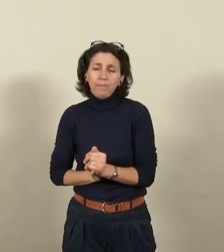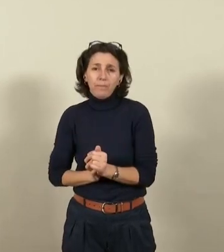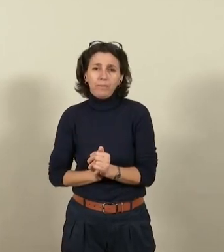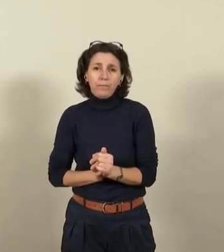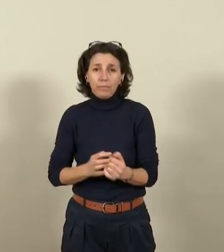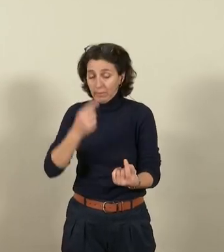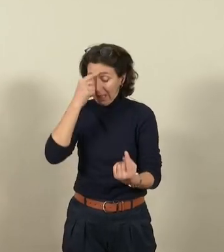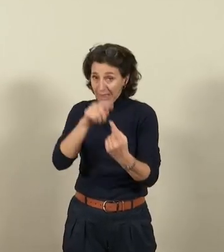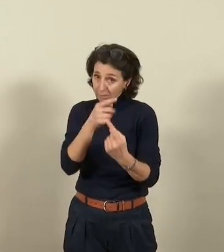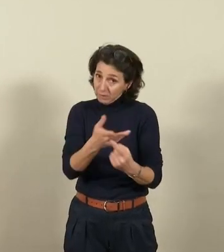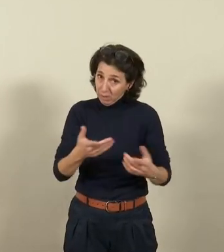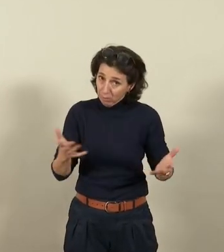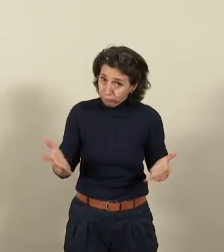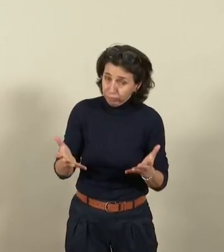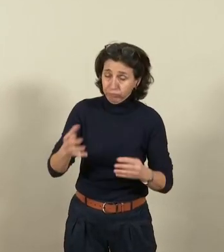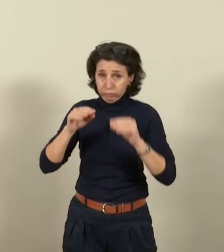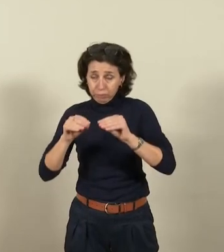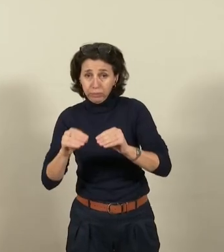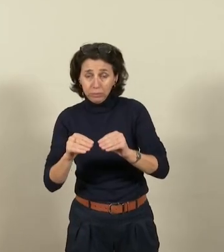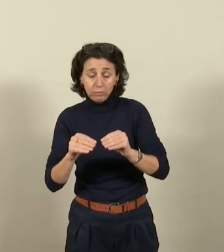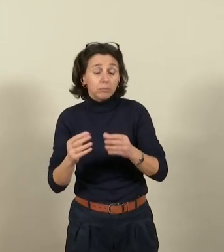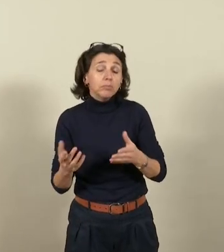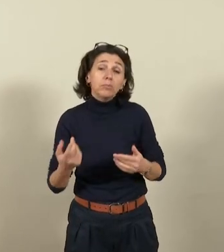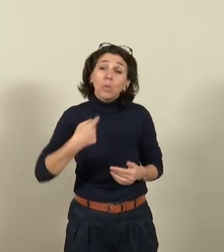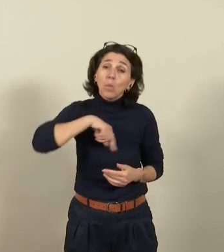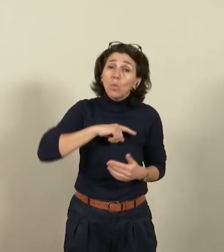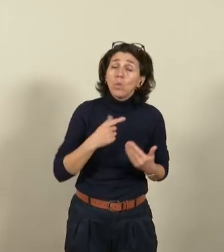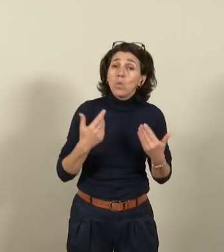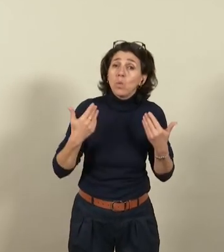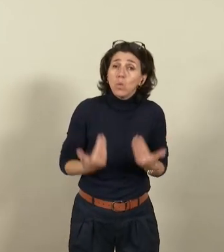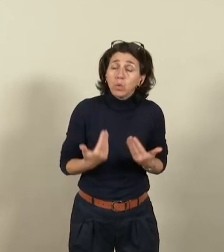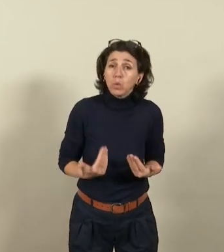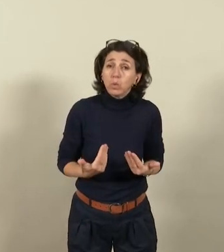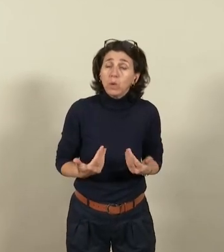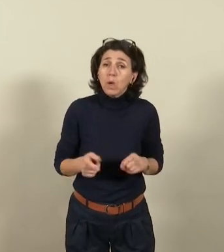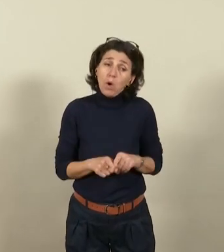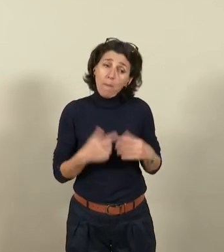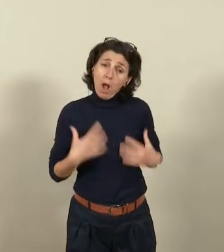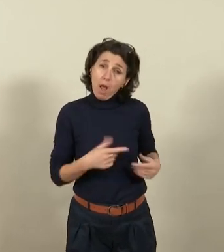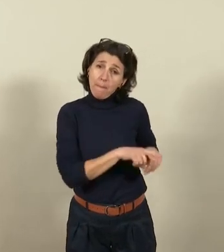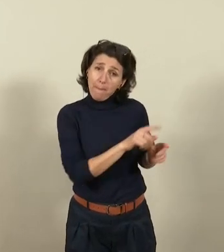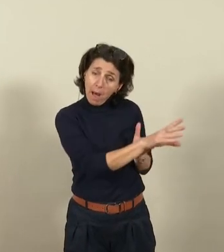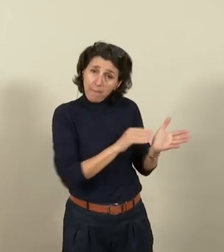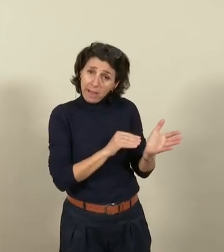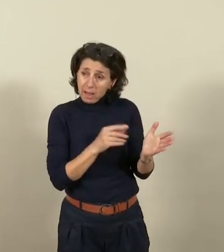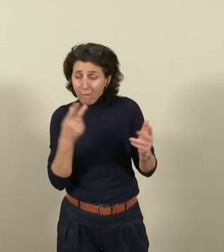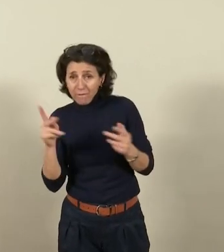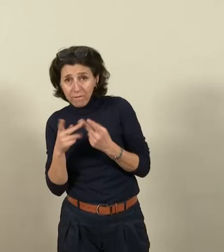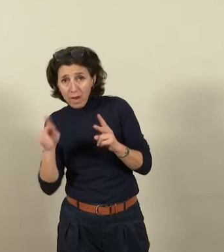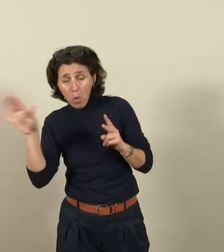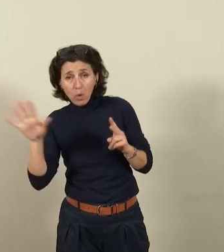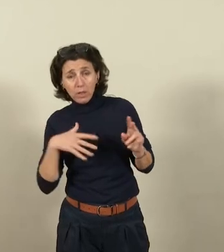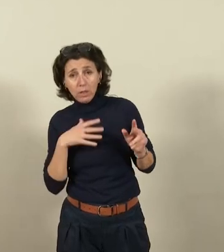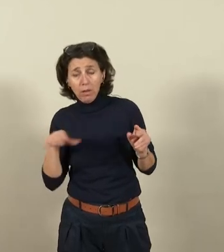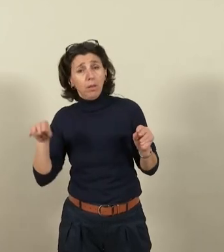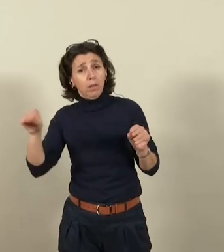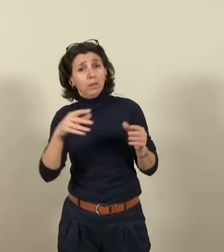aujourd'hui on a la capacité de faire comme peut faire ce club dans notre ville quels sont les moyens et c'est pas 30000 € 30000